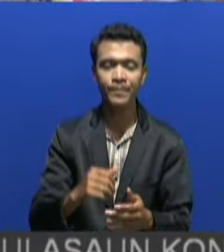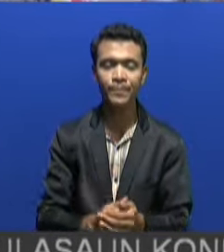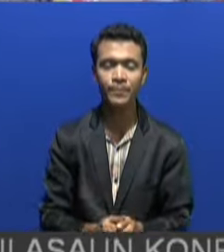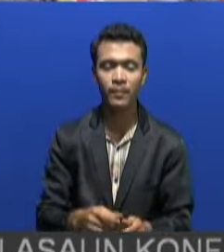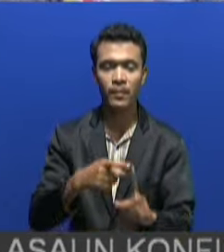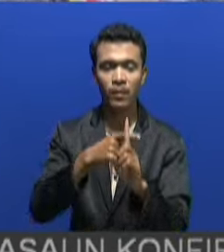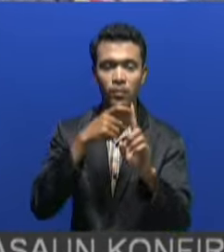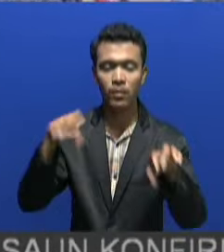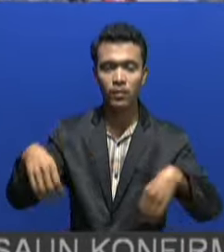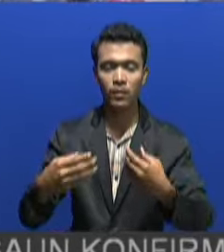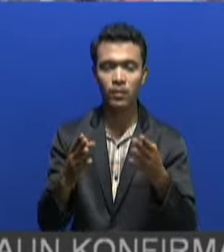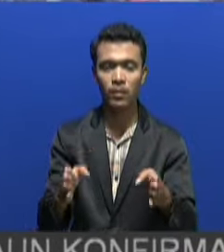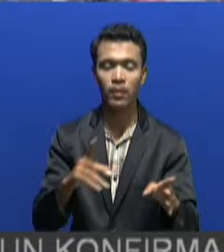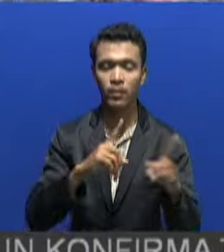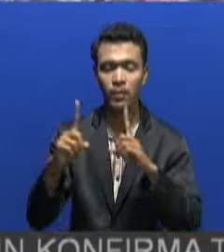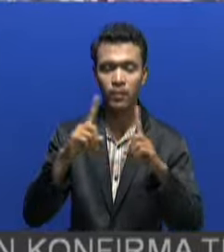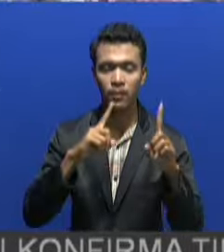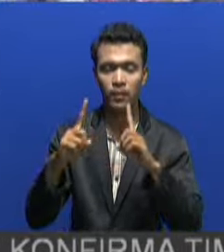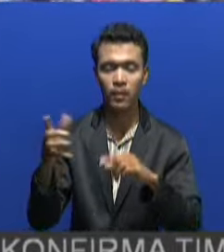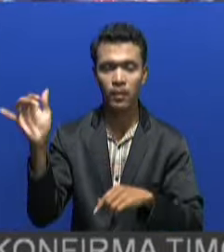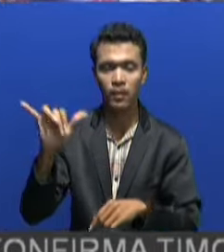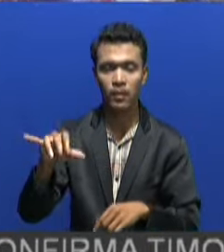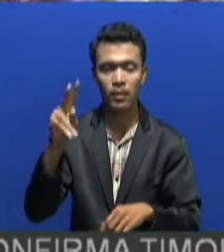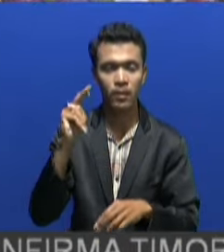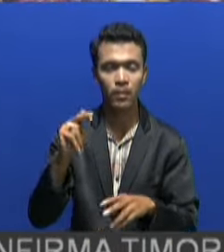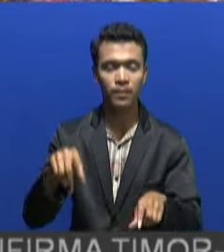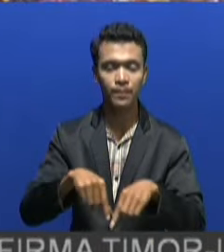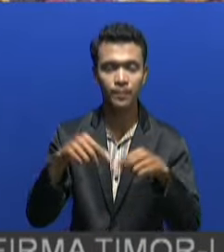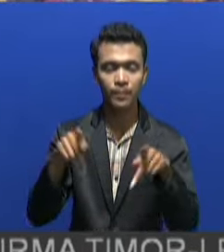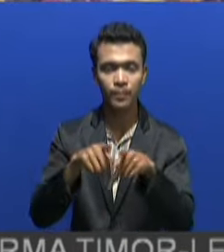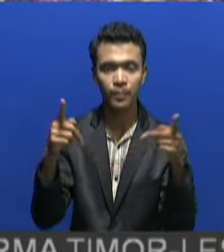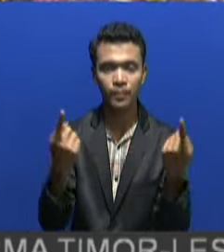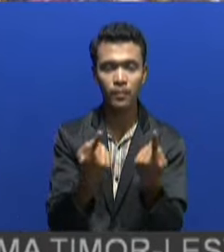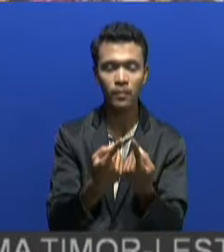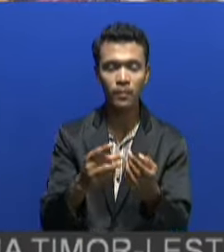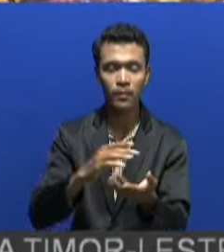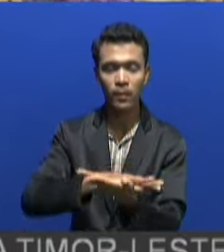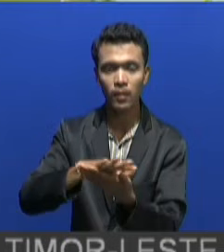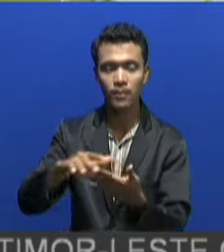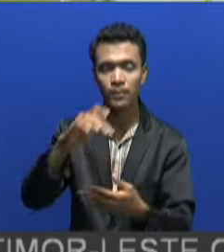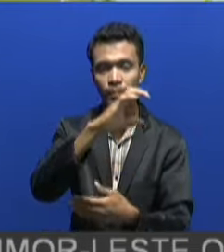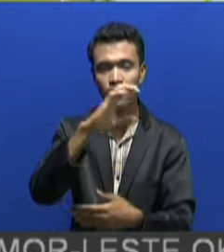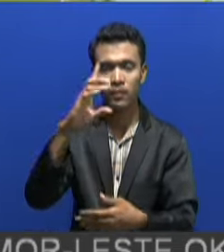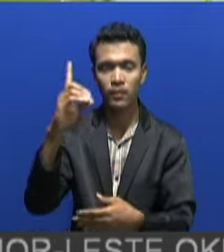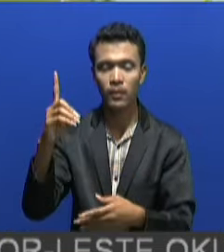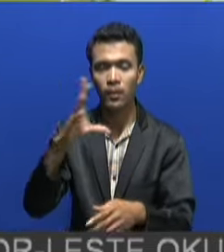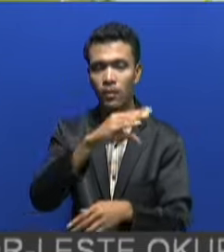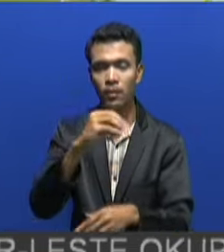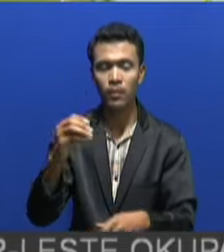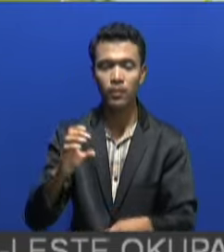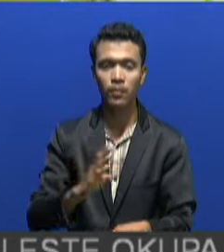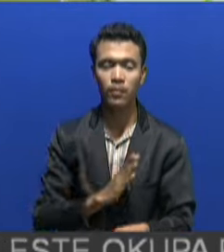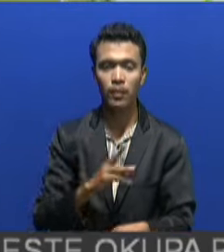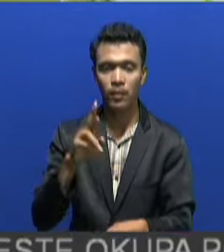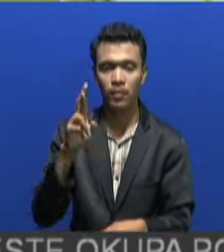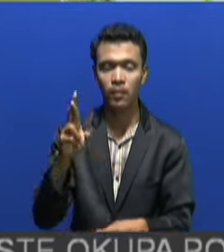trabalho dor explica una kata sirnya kompanya kobre husi sisiri ba hori bato iha bekora tamane